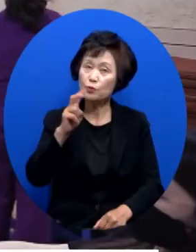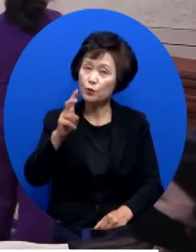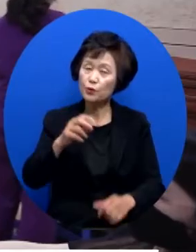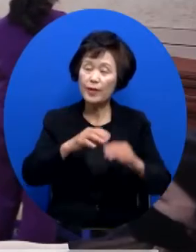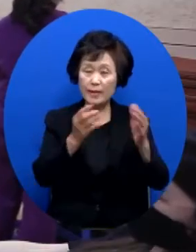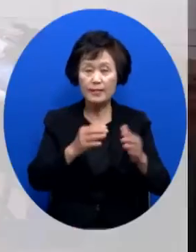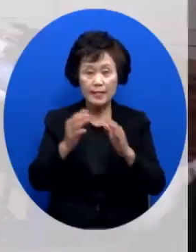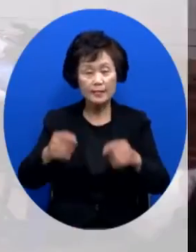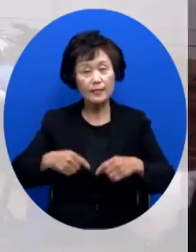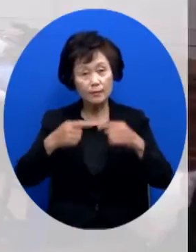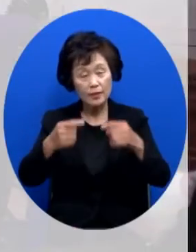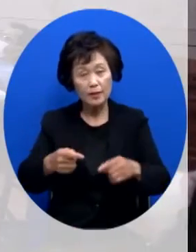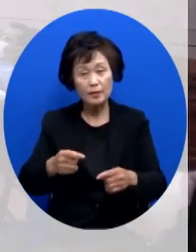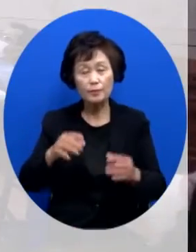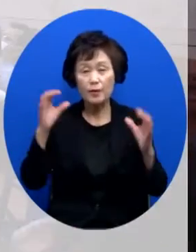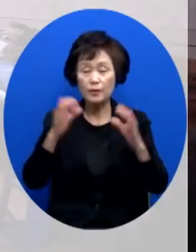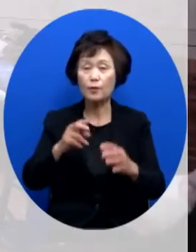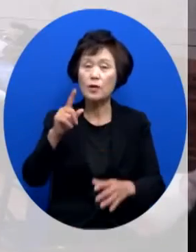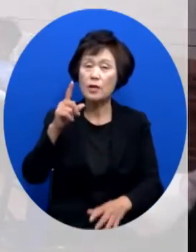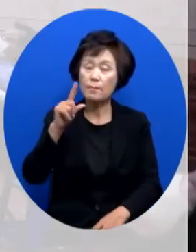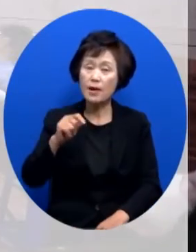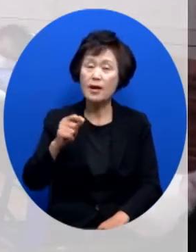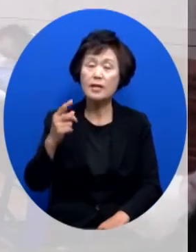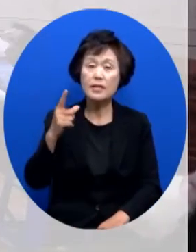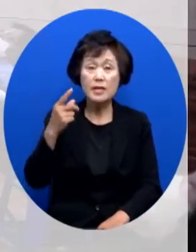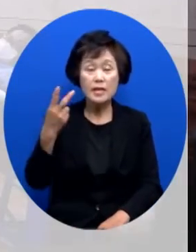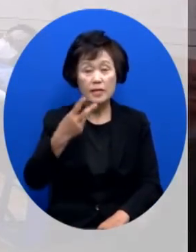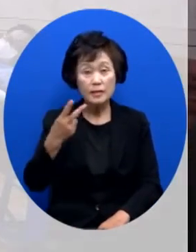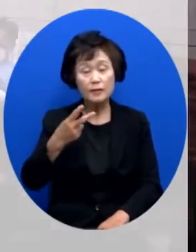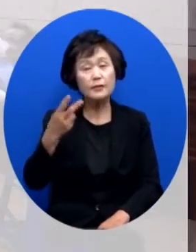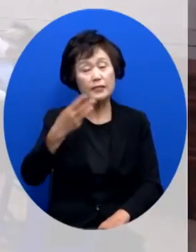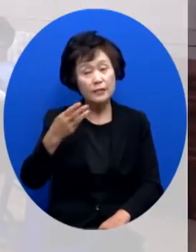함께했으며 총 1만 225명이 헌혈을 시도했고